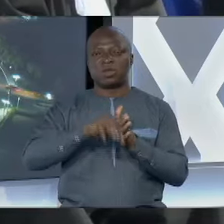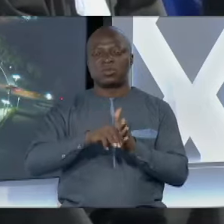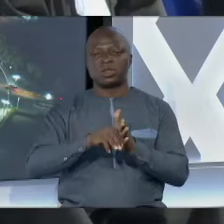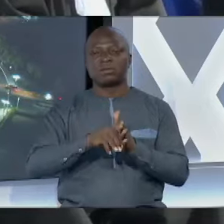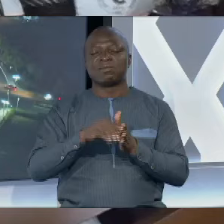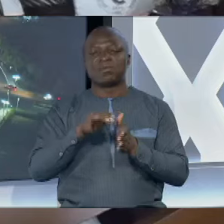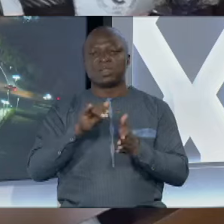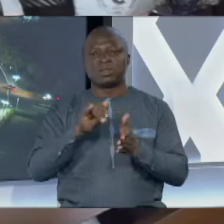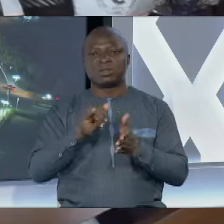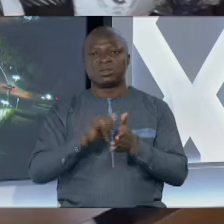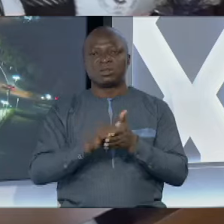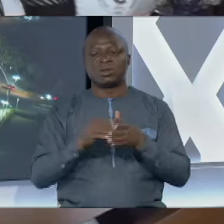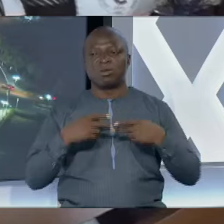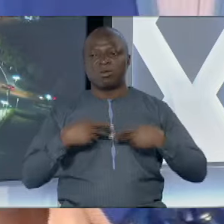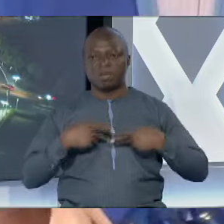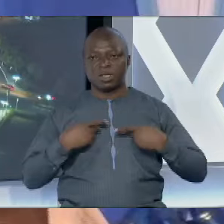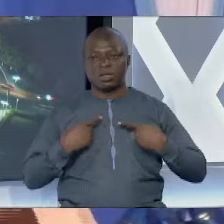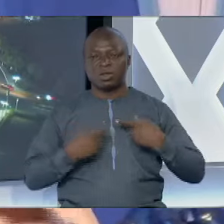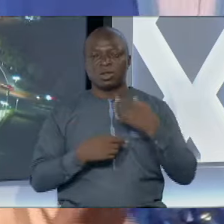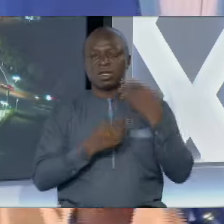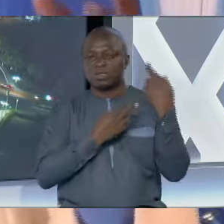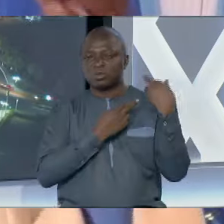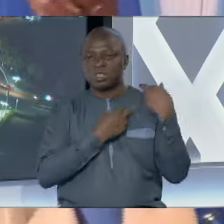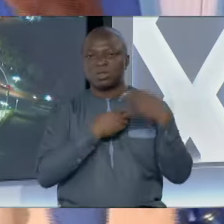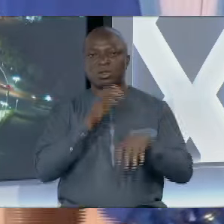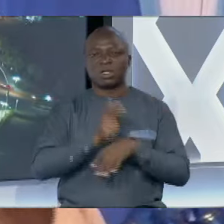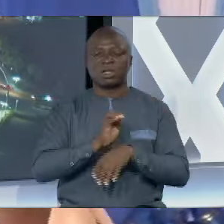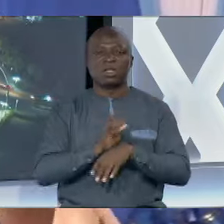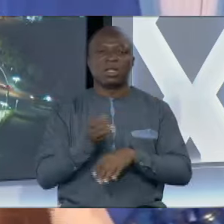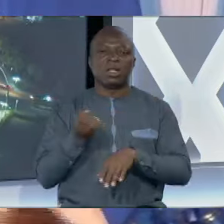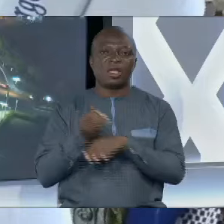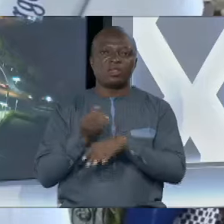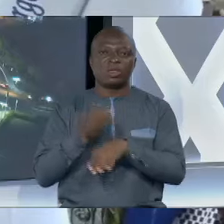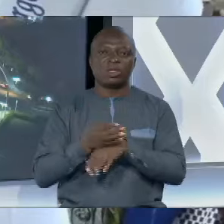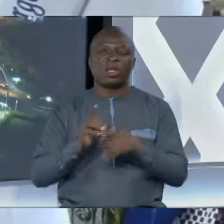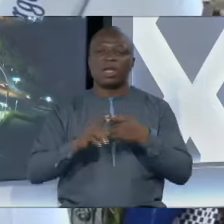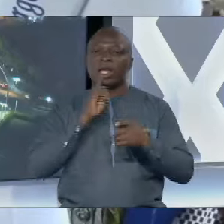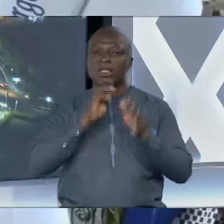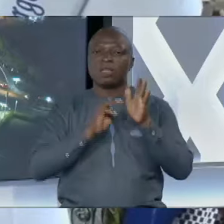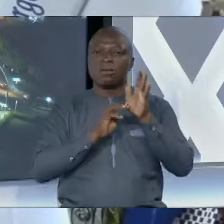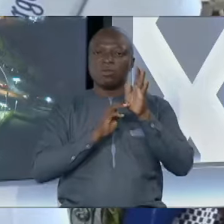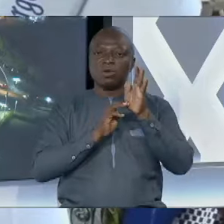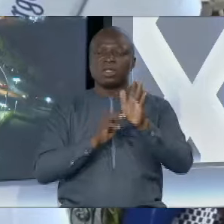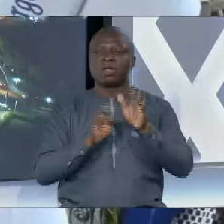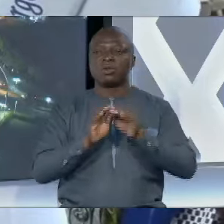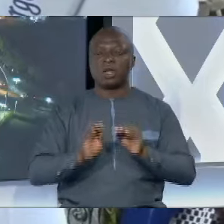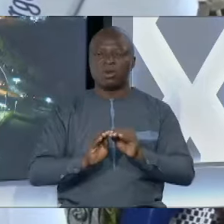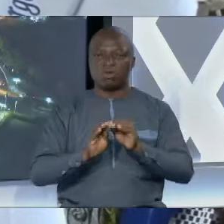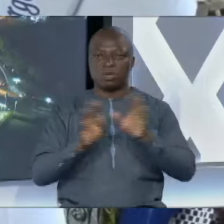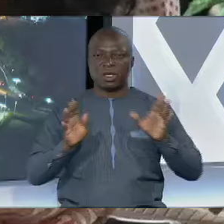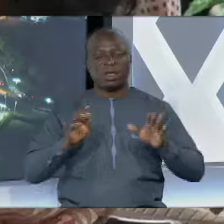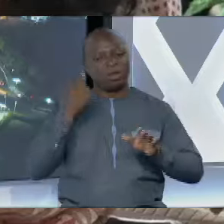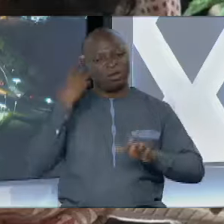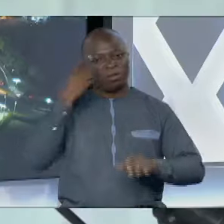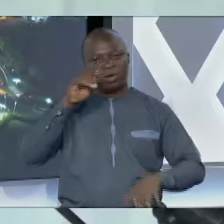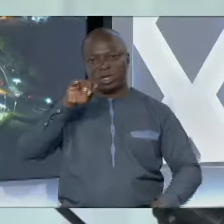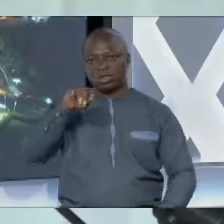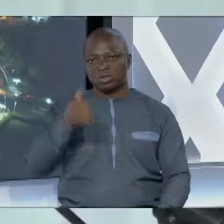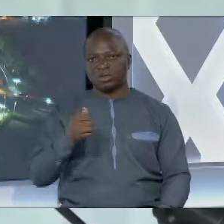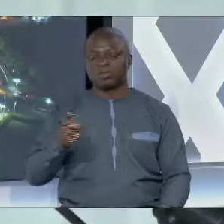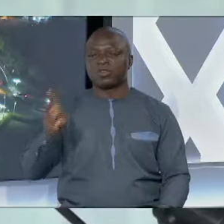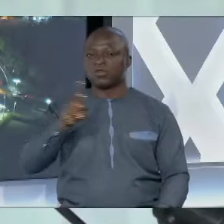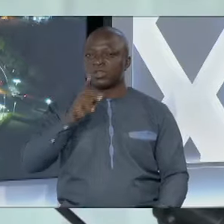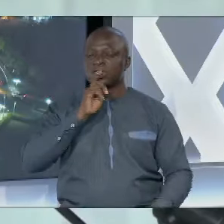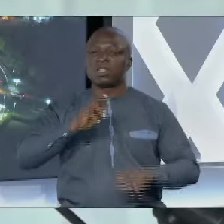région ecclésiastique Lomé a exhorté les fidèles à être des modèles et de la lumière pour les autres. Vous êtes